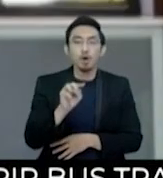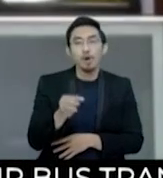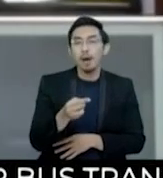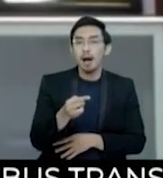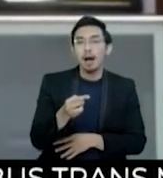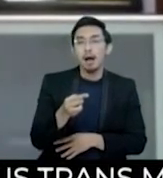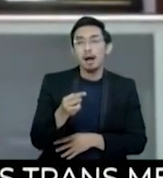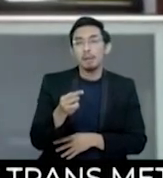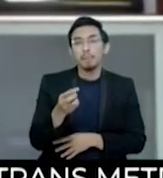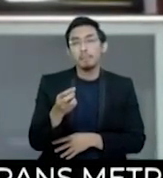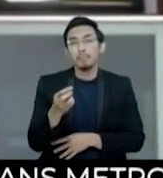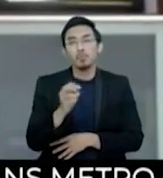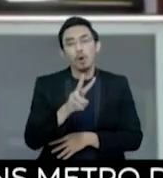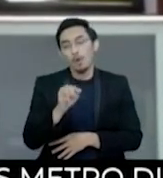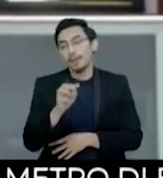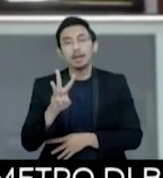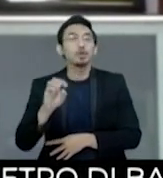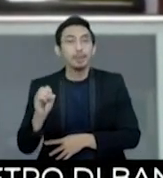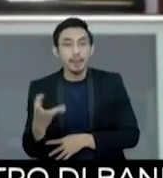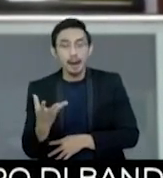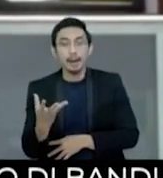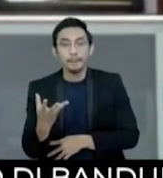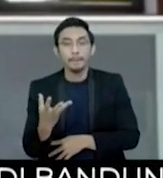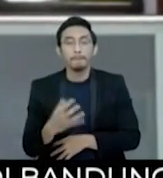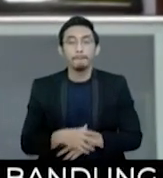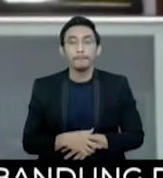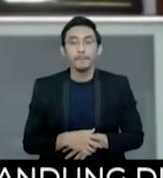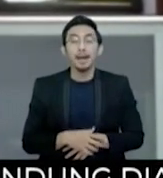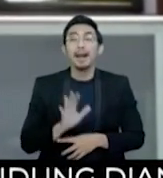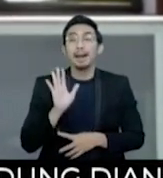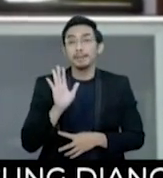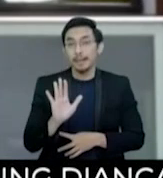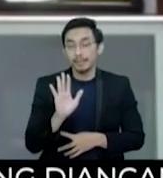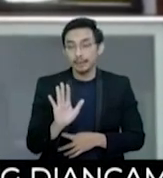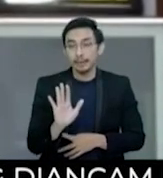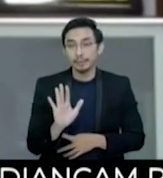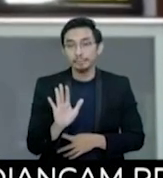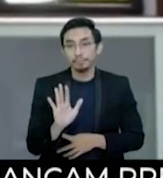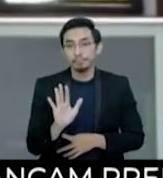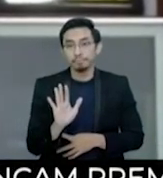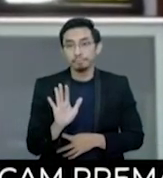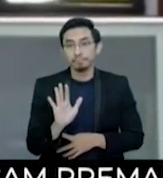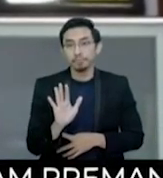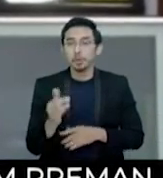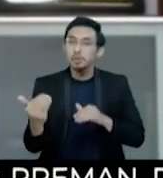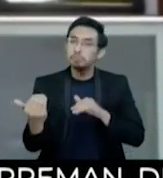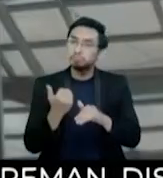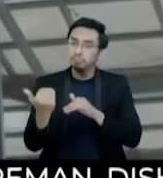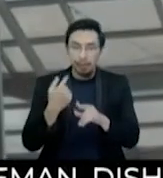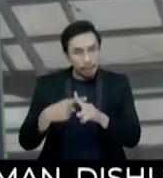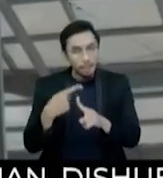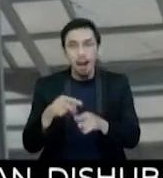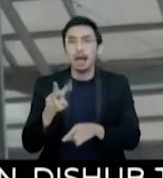jauh. KAI akan menyiapkan penambahan perjalanan sekitar 35 kereta api